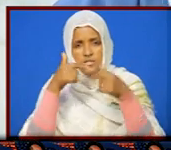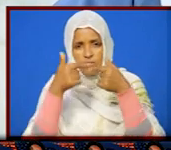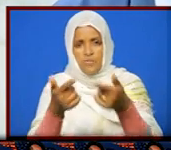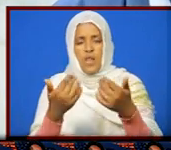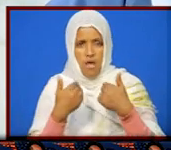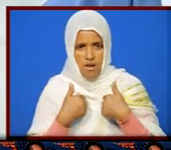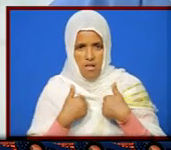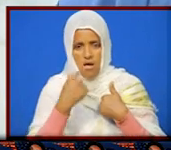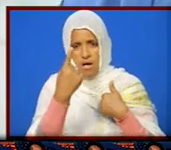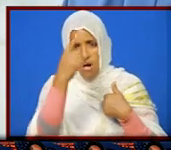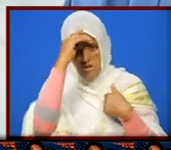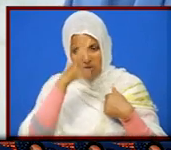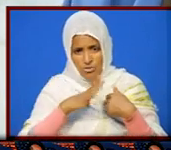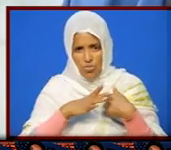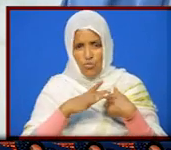እንዲህም ይላል፣